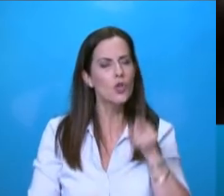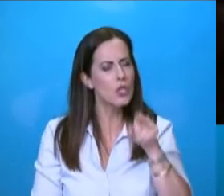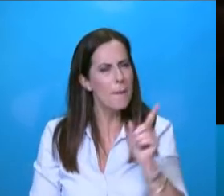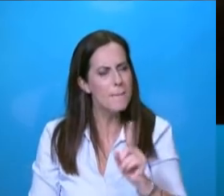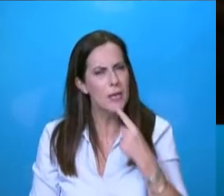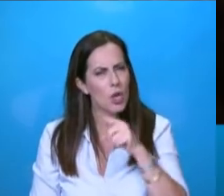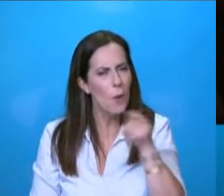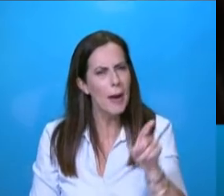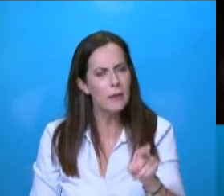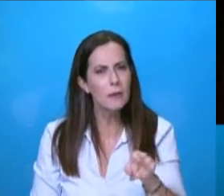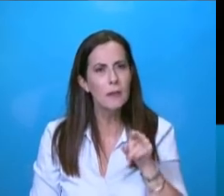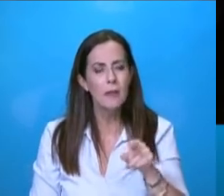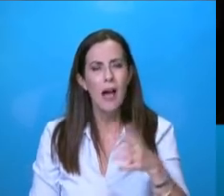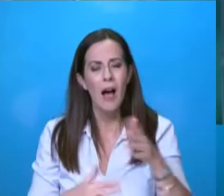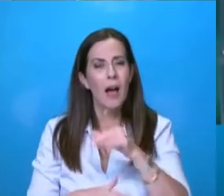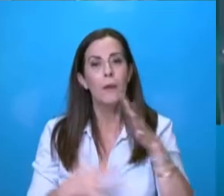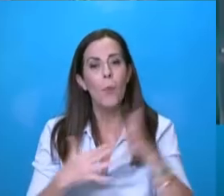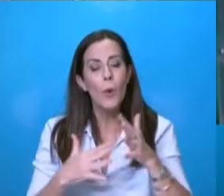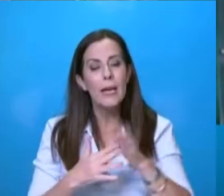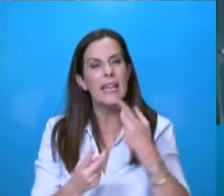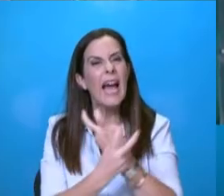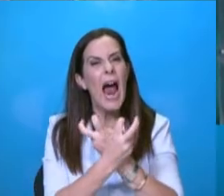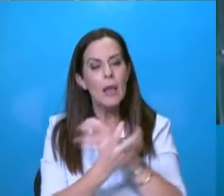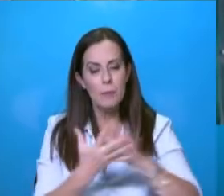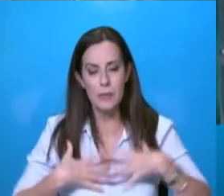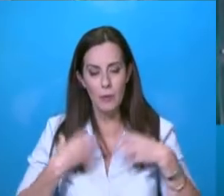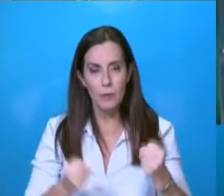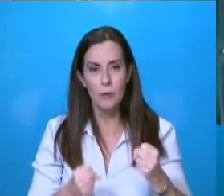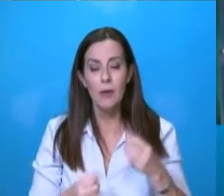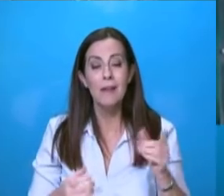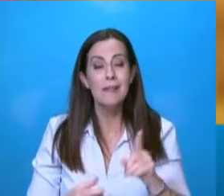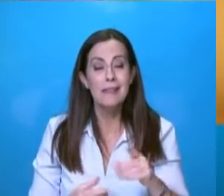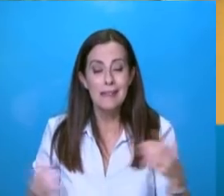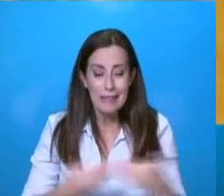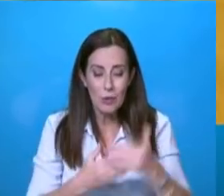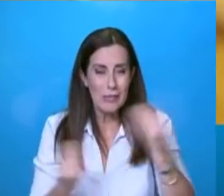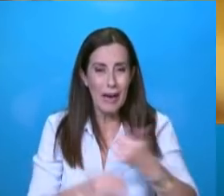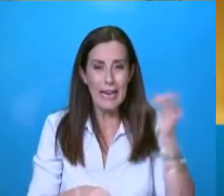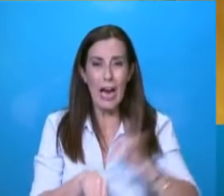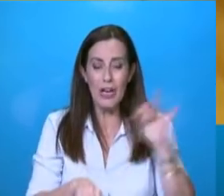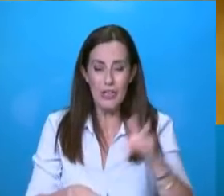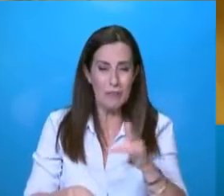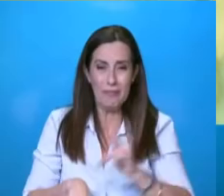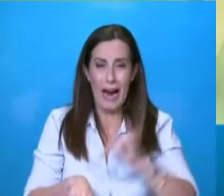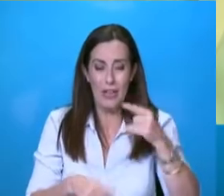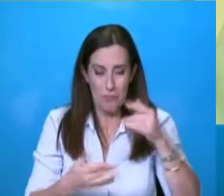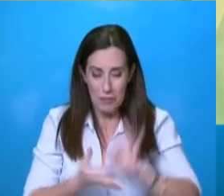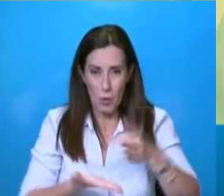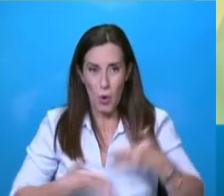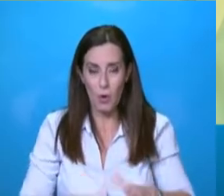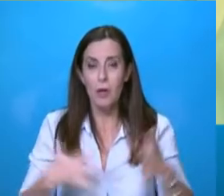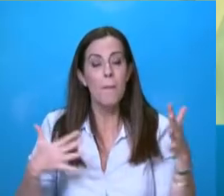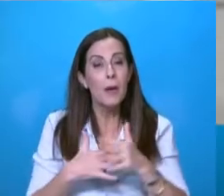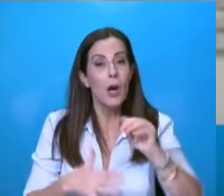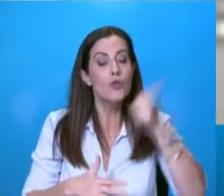תמר ברמן, הטוקסיקולוגית של משרד הבריאות, היא אולי האוכלוסייה הרגישה ביותר שיש, תינוקות בני יומם. במחקר